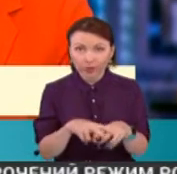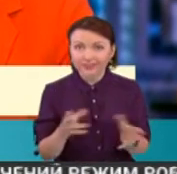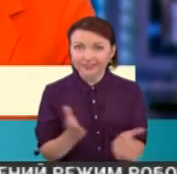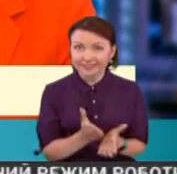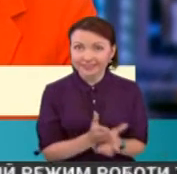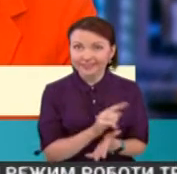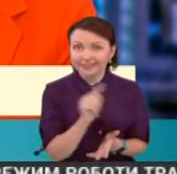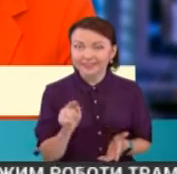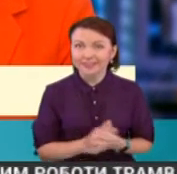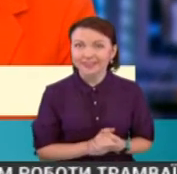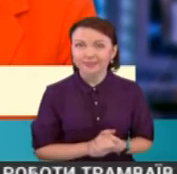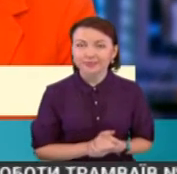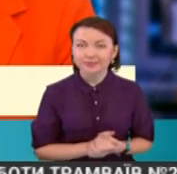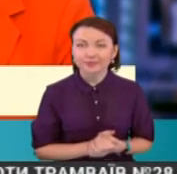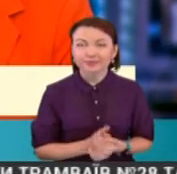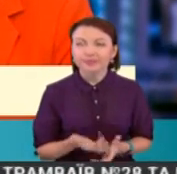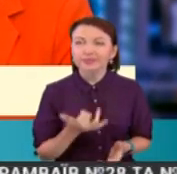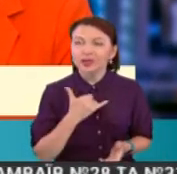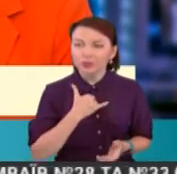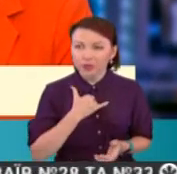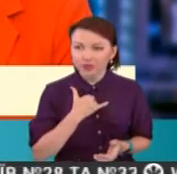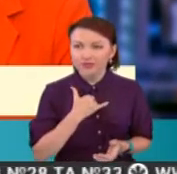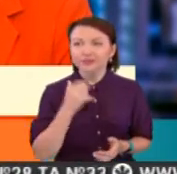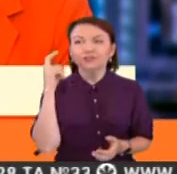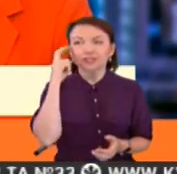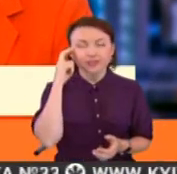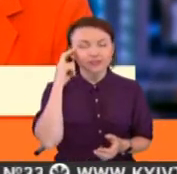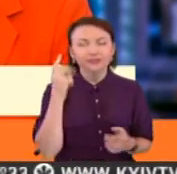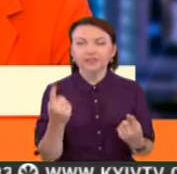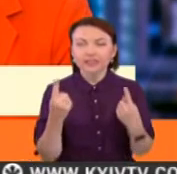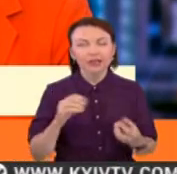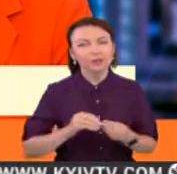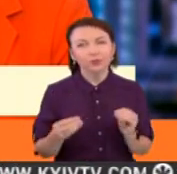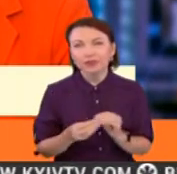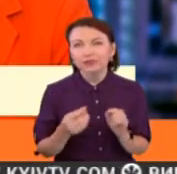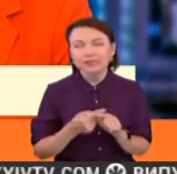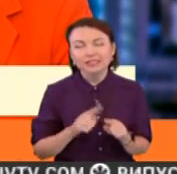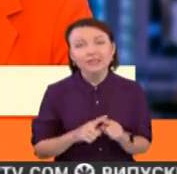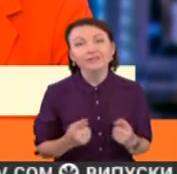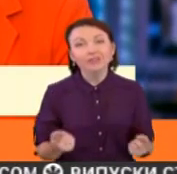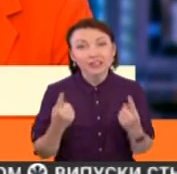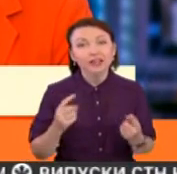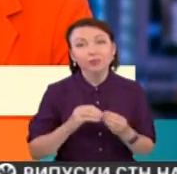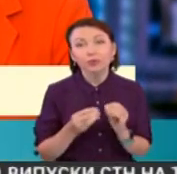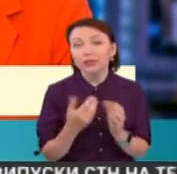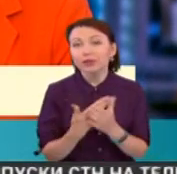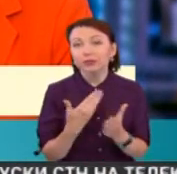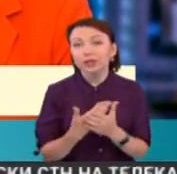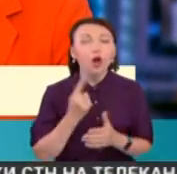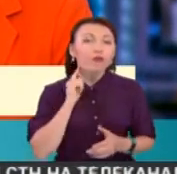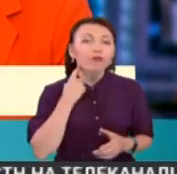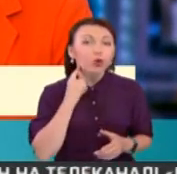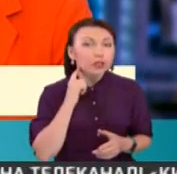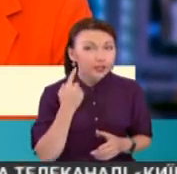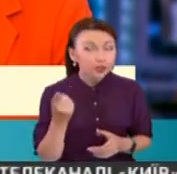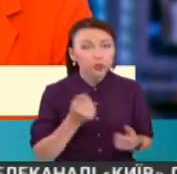діє, ну, функціонує? У нас в Києві велика проблема це. Велика проблема, наприклад, на Волині,